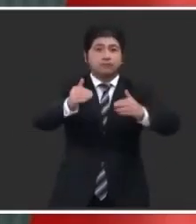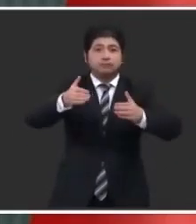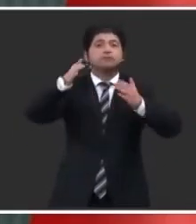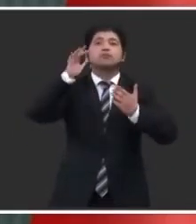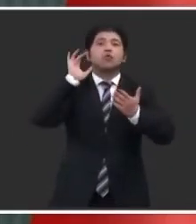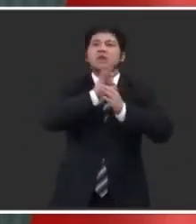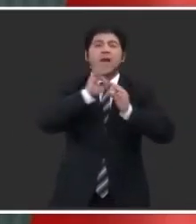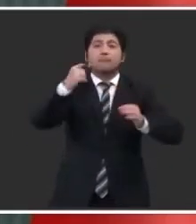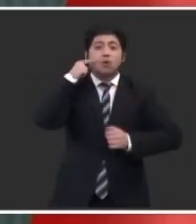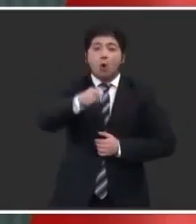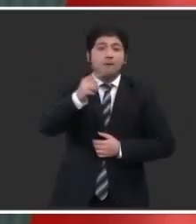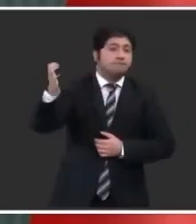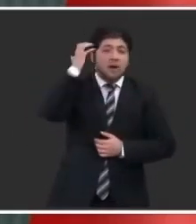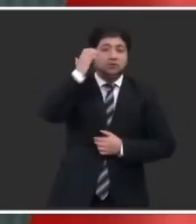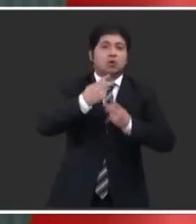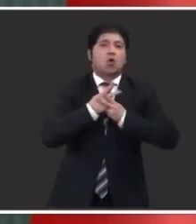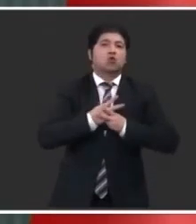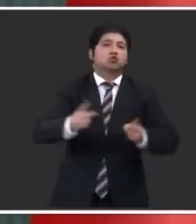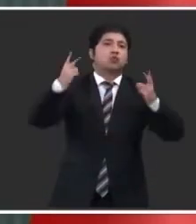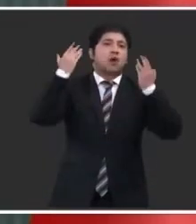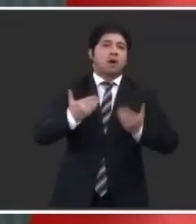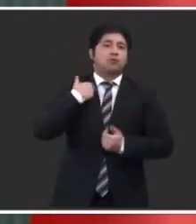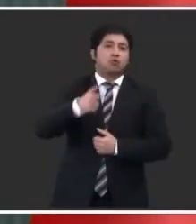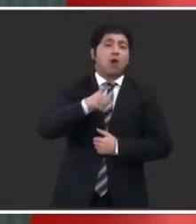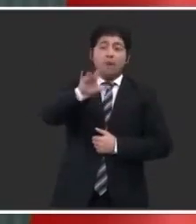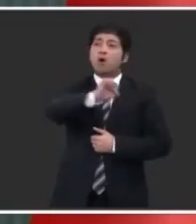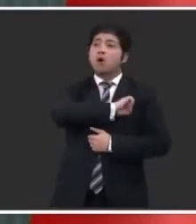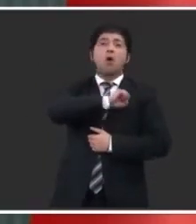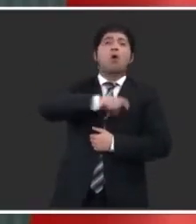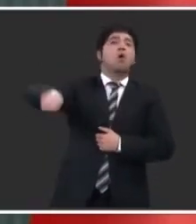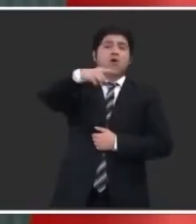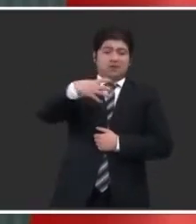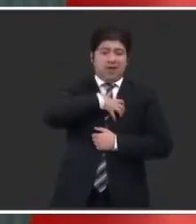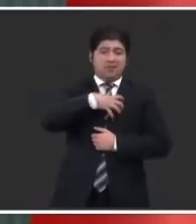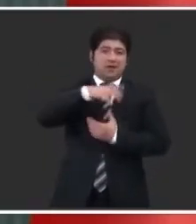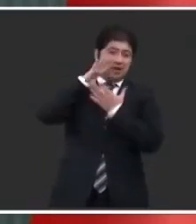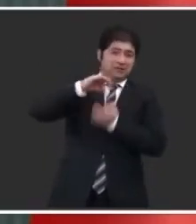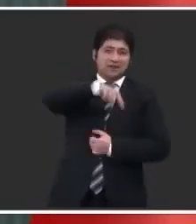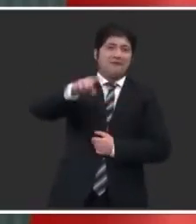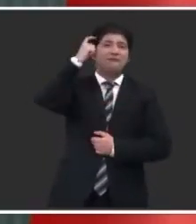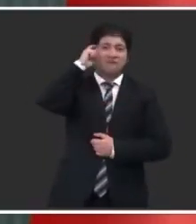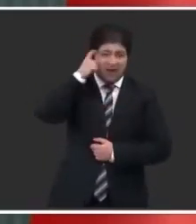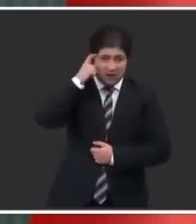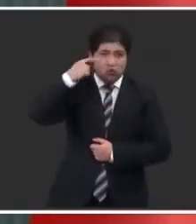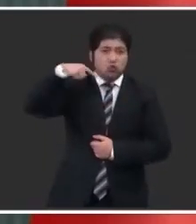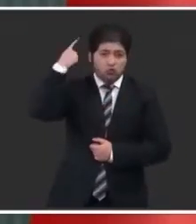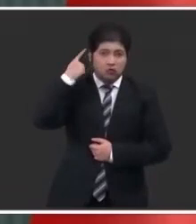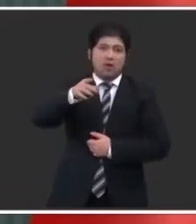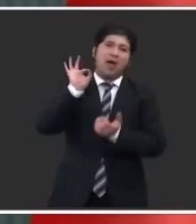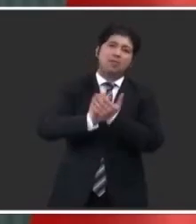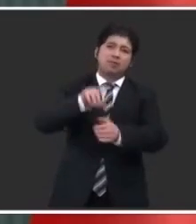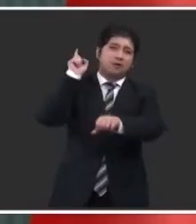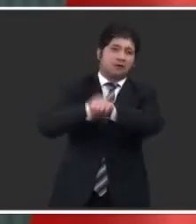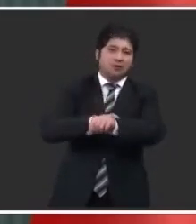dağına özgürlüğü yerleştirdik ancak korkaklar kendi insanlarının düşüncelerine kelepçe vurmak